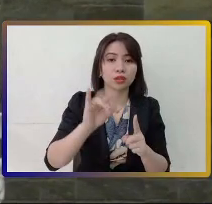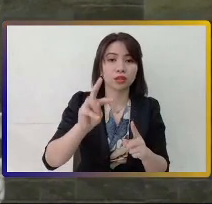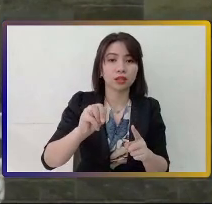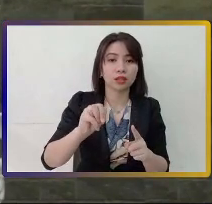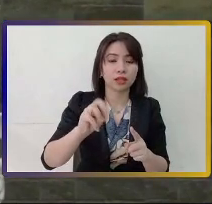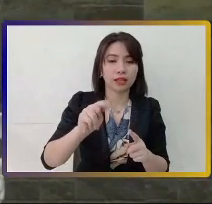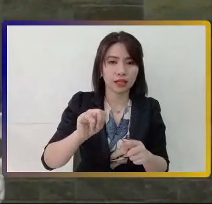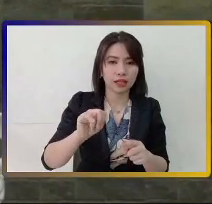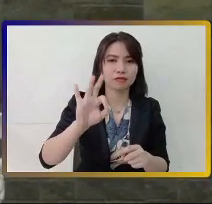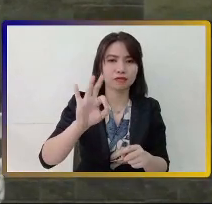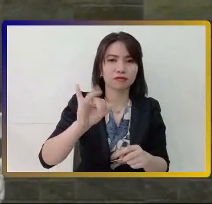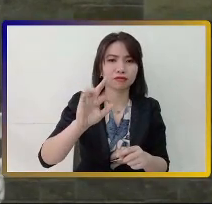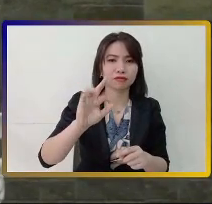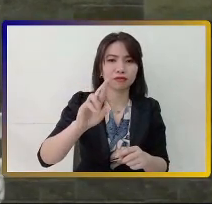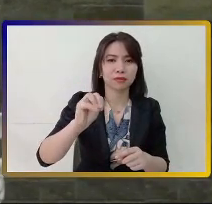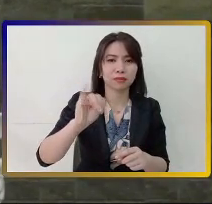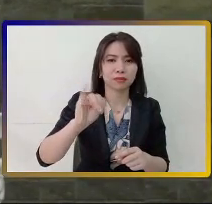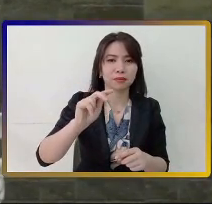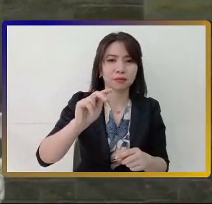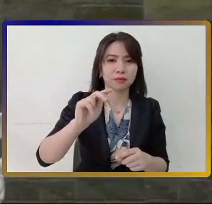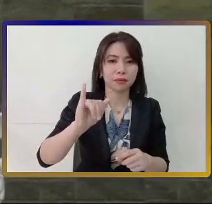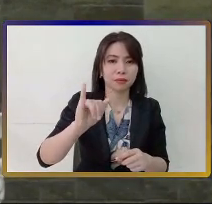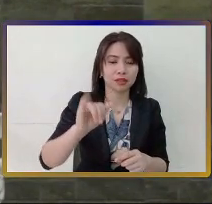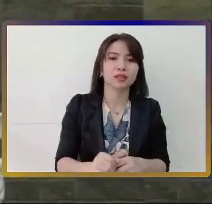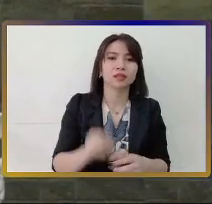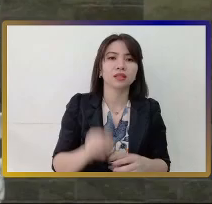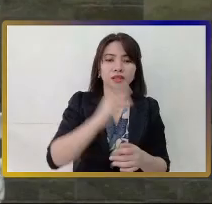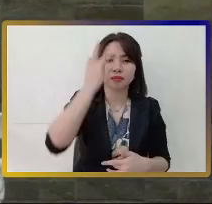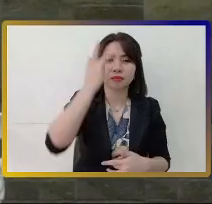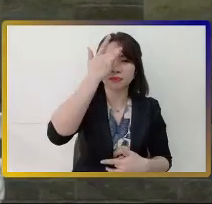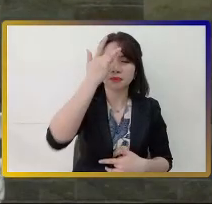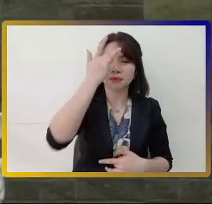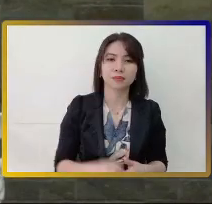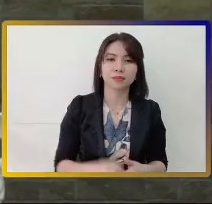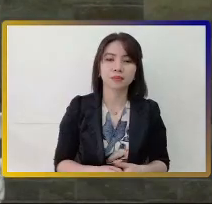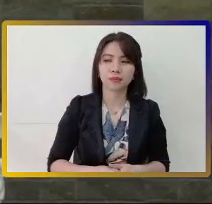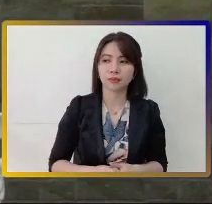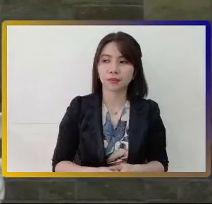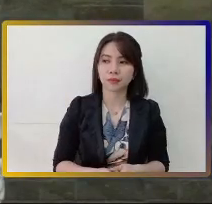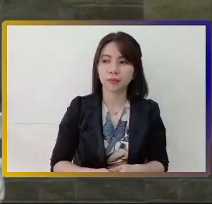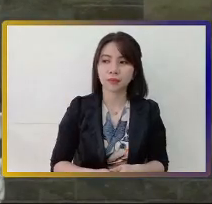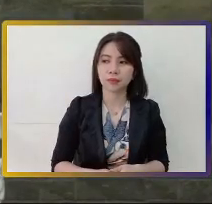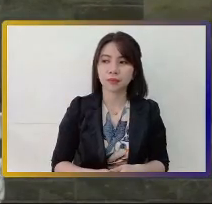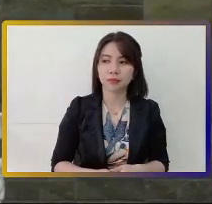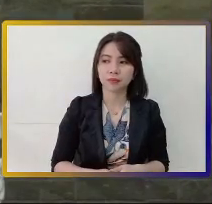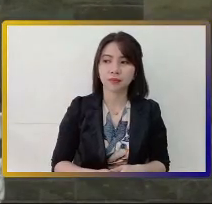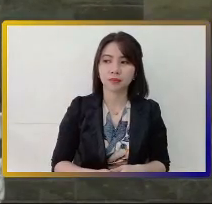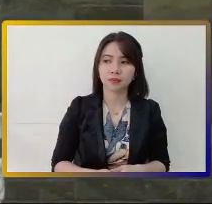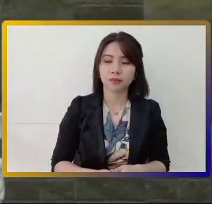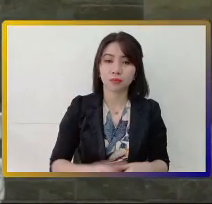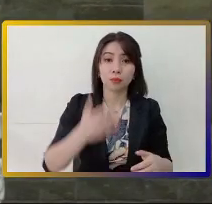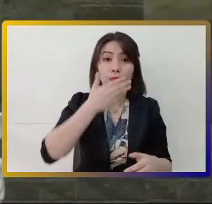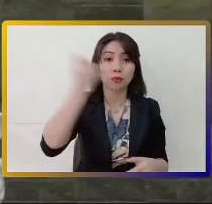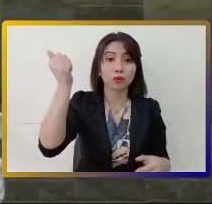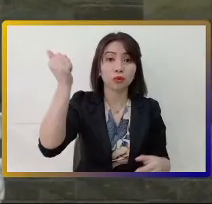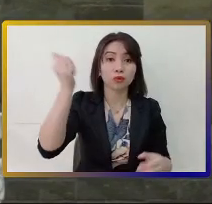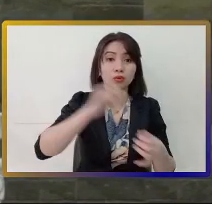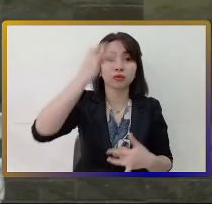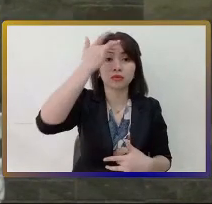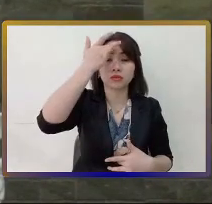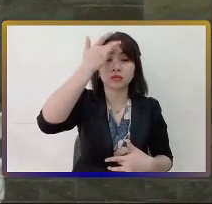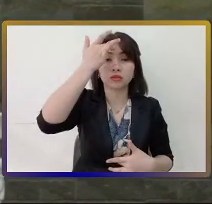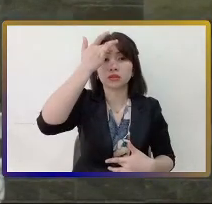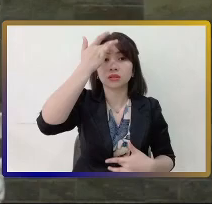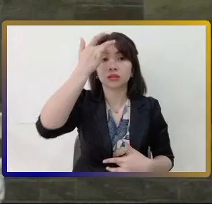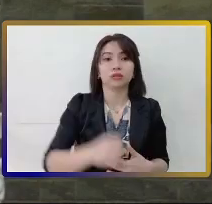nyo, karamihang sakit, kung hindi man lahat, karamihang sakit ay sakit para